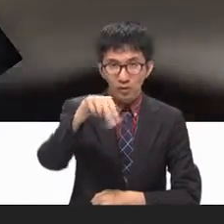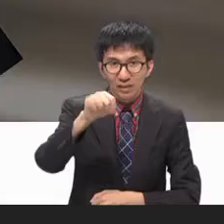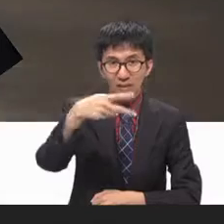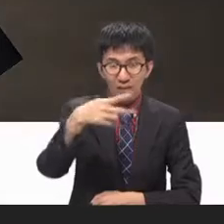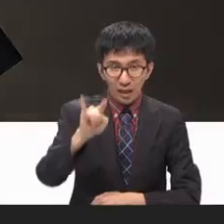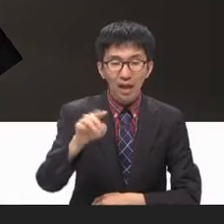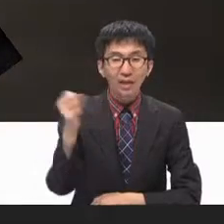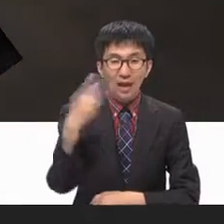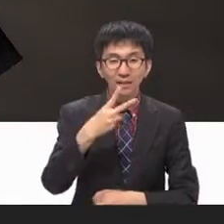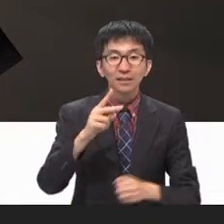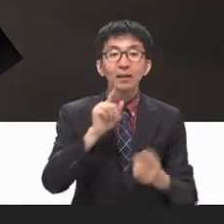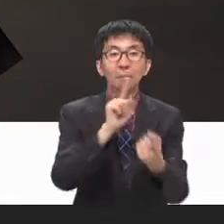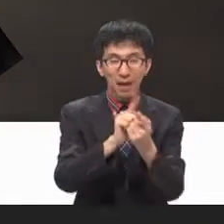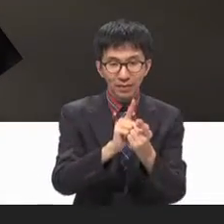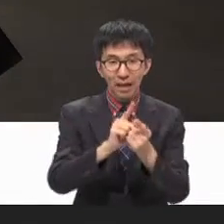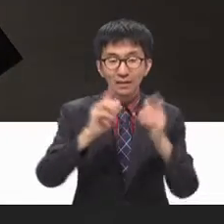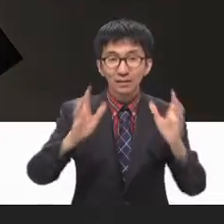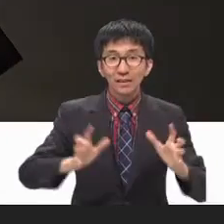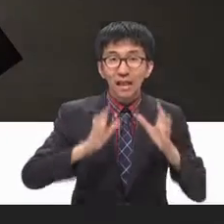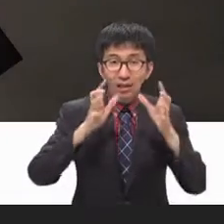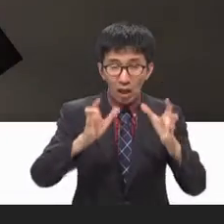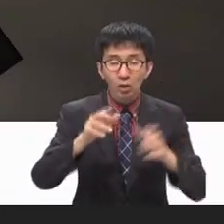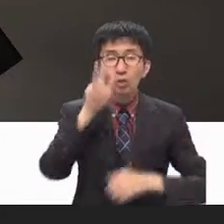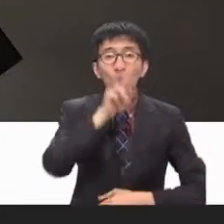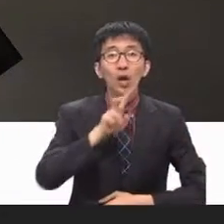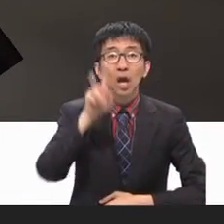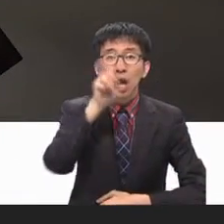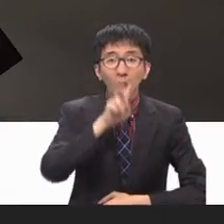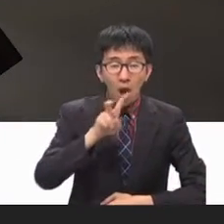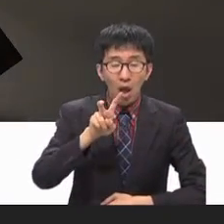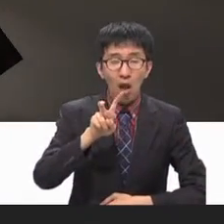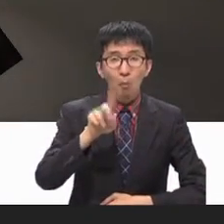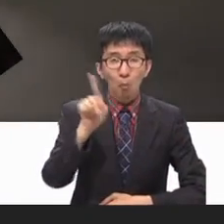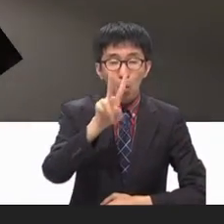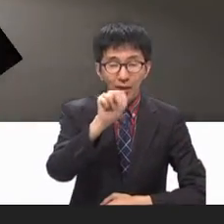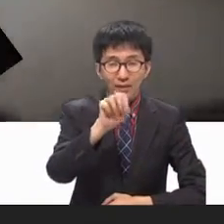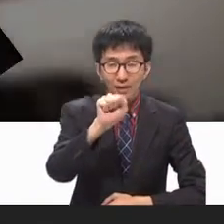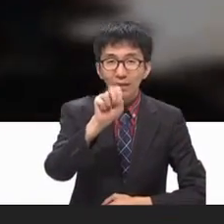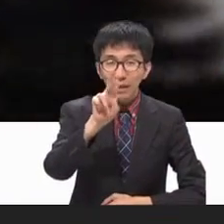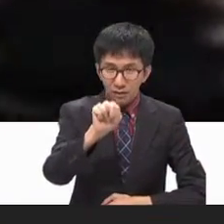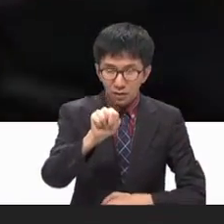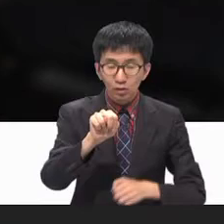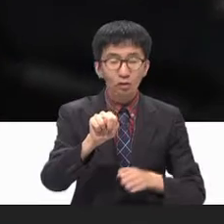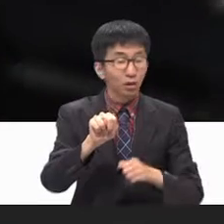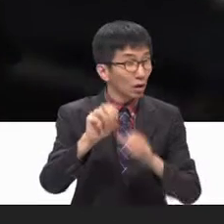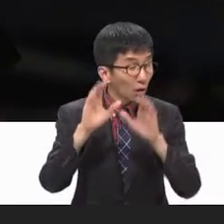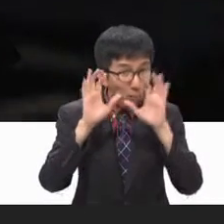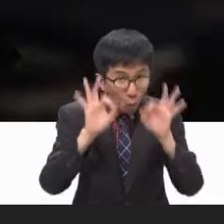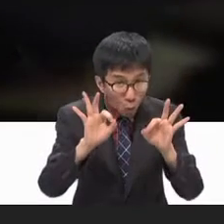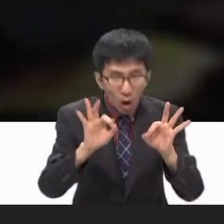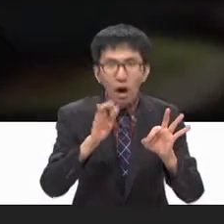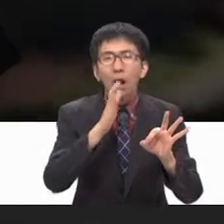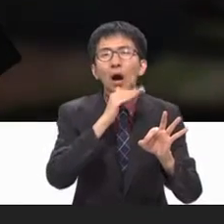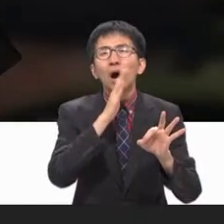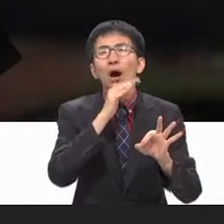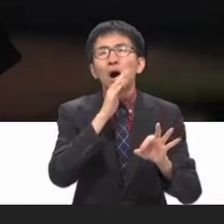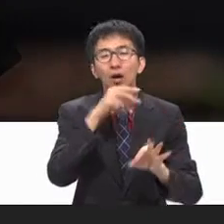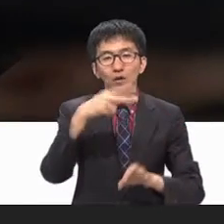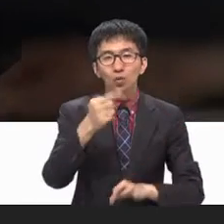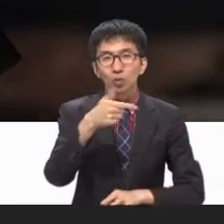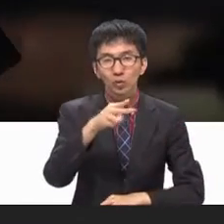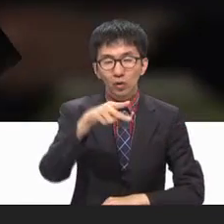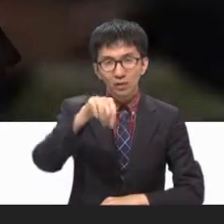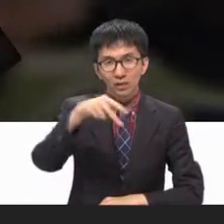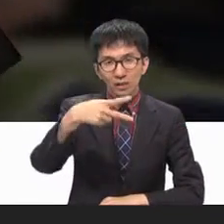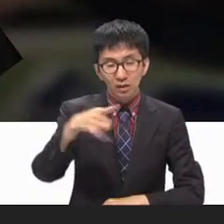부르는 장면이 sns 의 공개가 되면서 분위기가 반전이 됐습니다 줘 소녀시대의 오래다 학생들에게 일종의 투쟁과 가